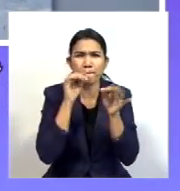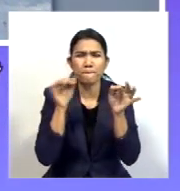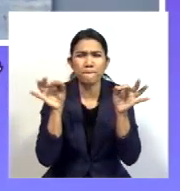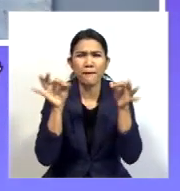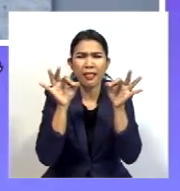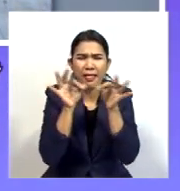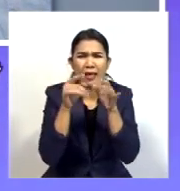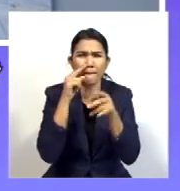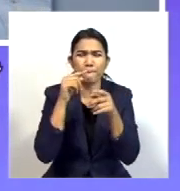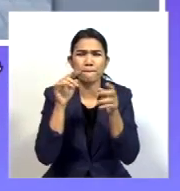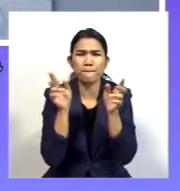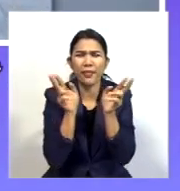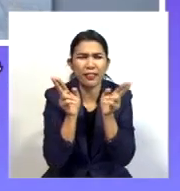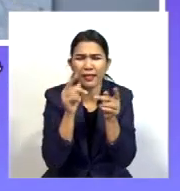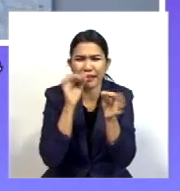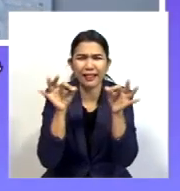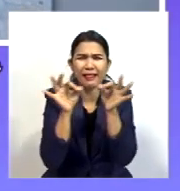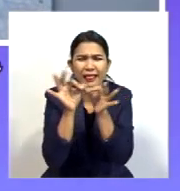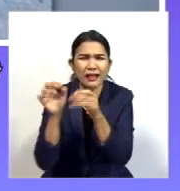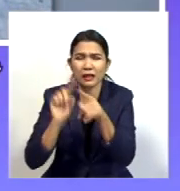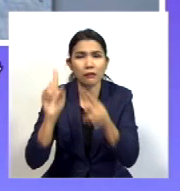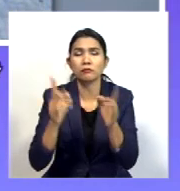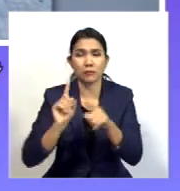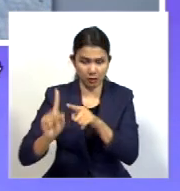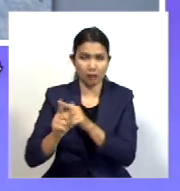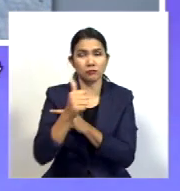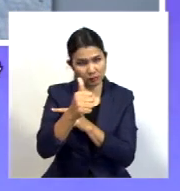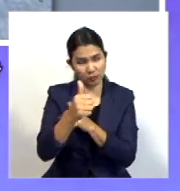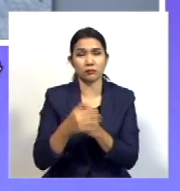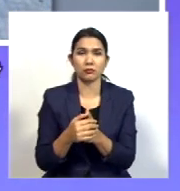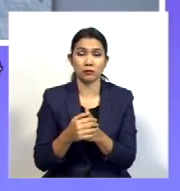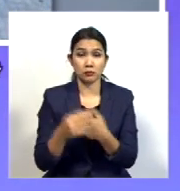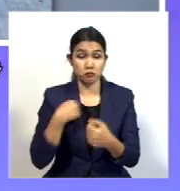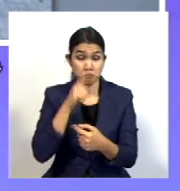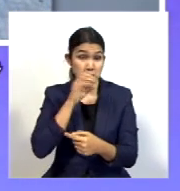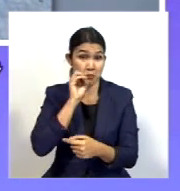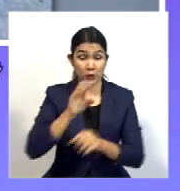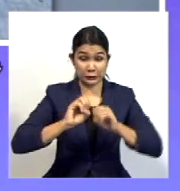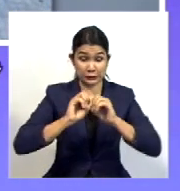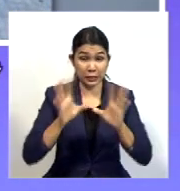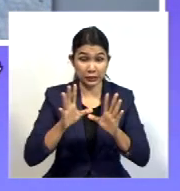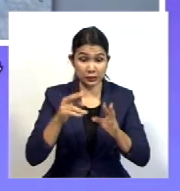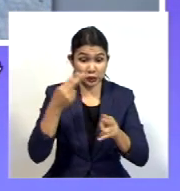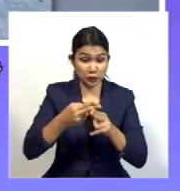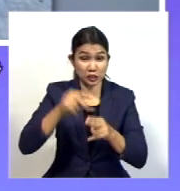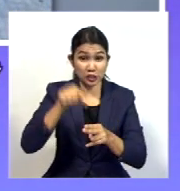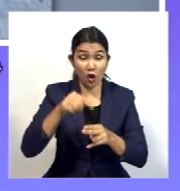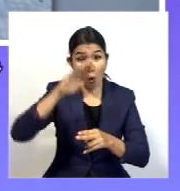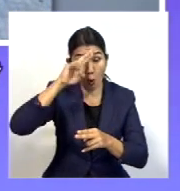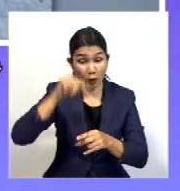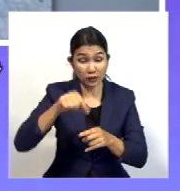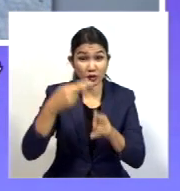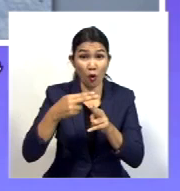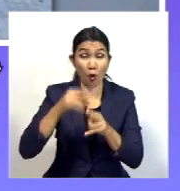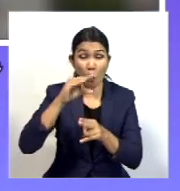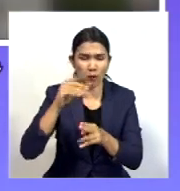เป็นตัวนำแล้วก็เพราะฉะนั้นเองไม่ได้หมายถึงไวรัสตัวนี้นะครับแต่หมายถึงไวรัสตัวอื่นก็อาจจะมีการติดเชื้อมา